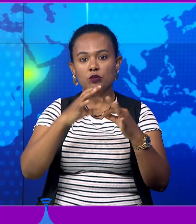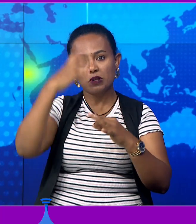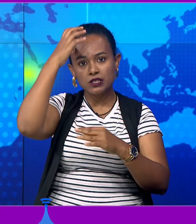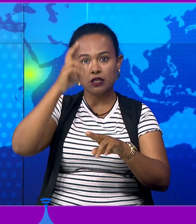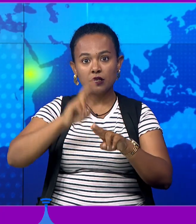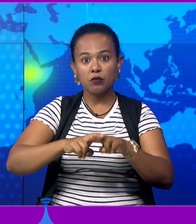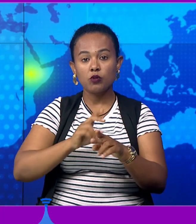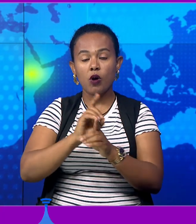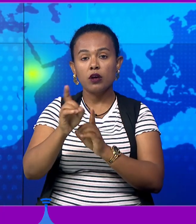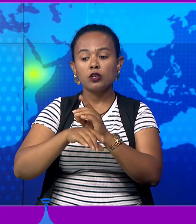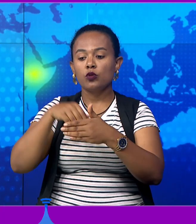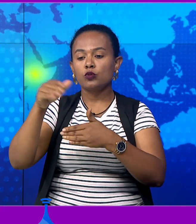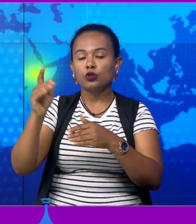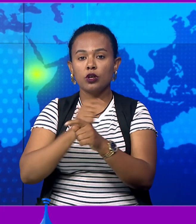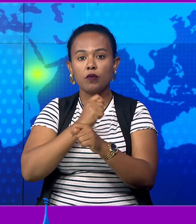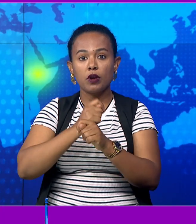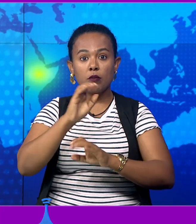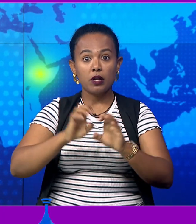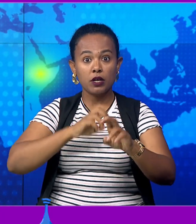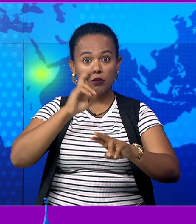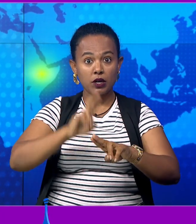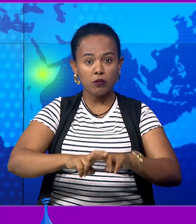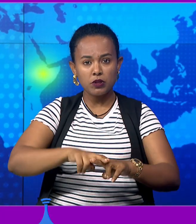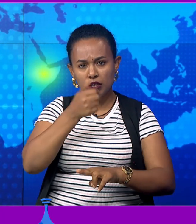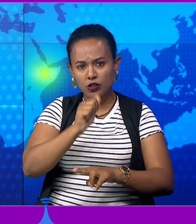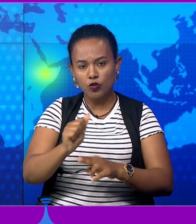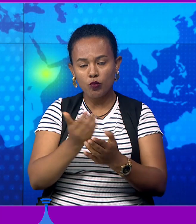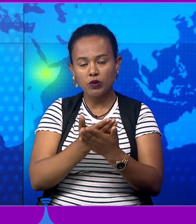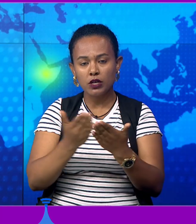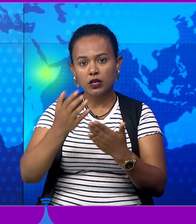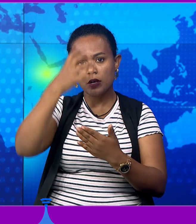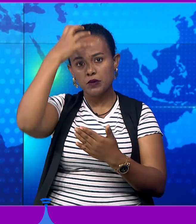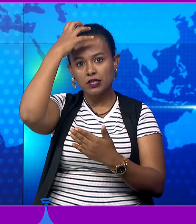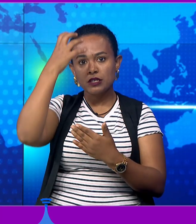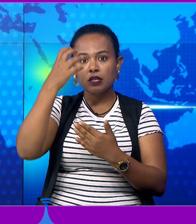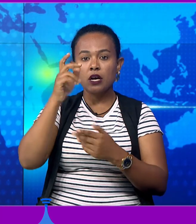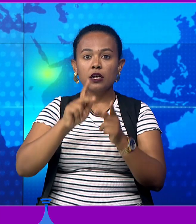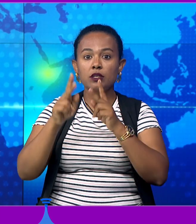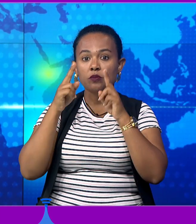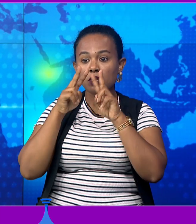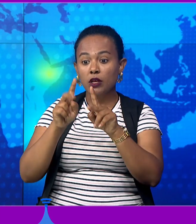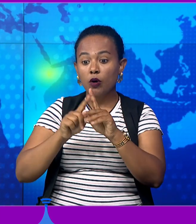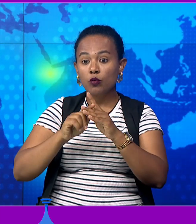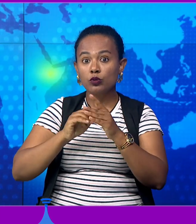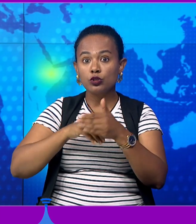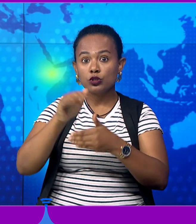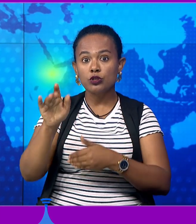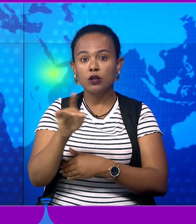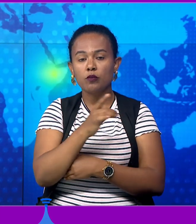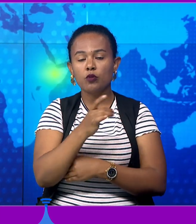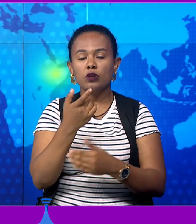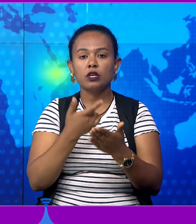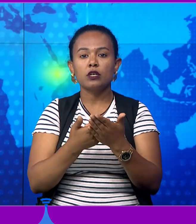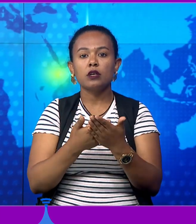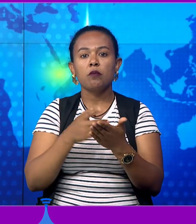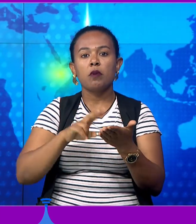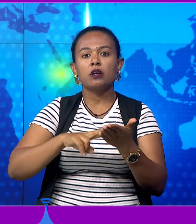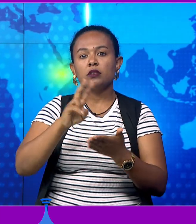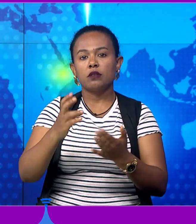ውጪ ተግባራዊ ለማድረግ የሚደረግ የትኛውም ሩጫ ከመንግስትና ከህዝብ እይታ ውጪ ስለማይሆን ተገቢ ቁጥጥር የሚደረግበት መሆኑን አበክሬ